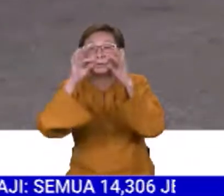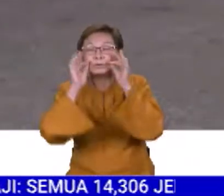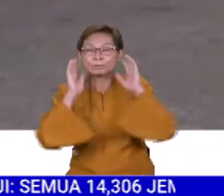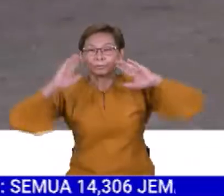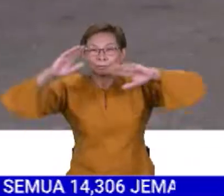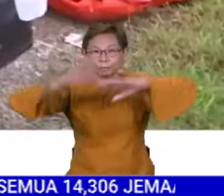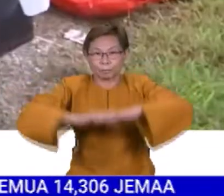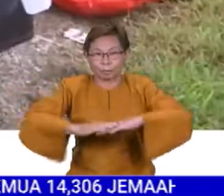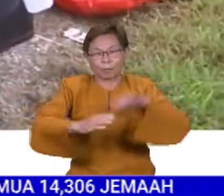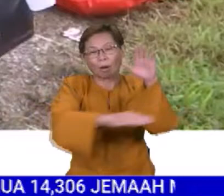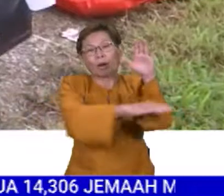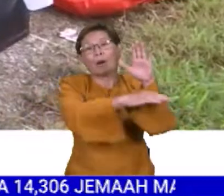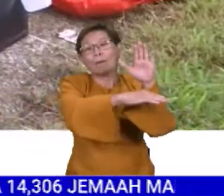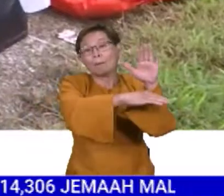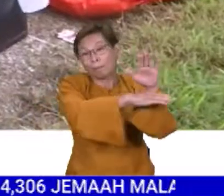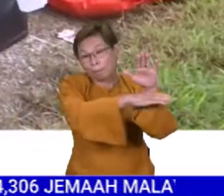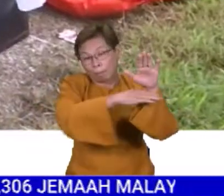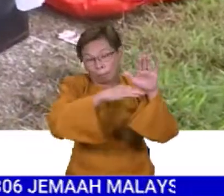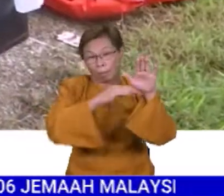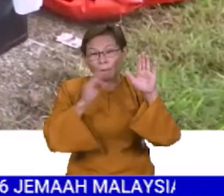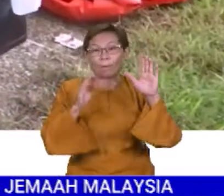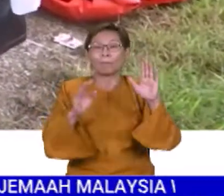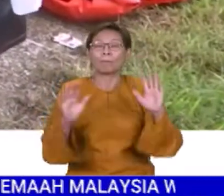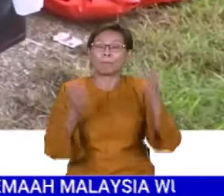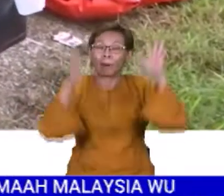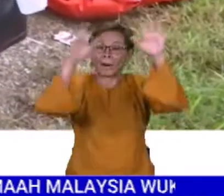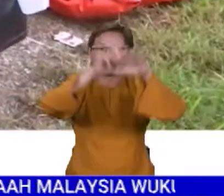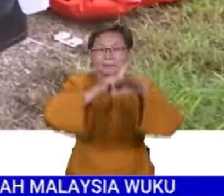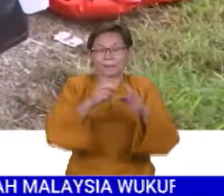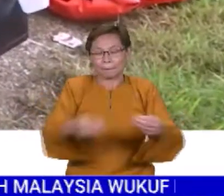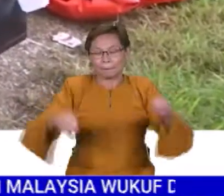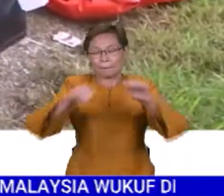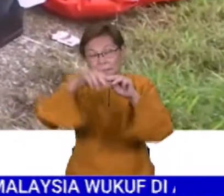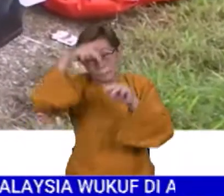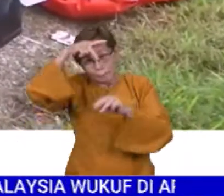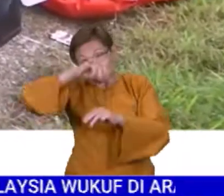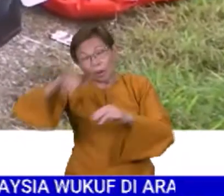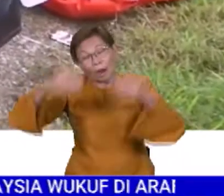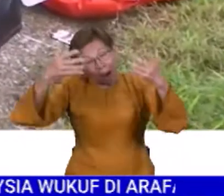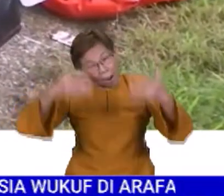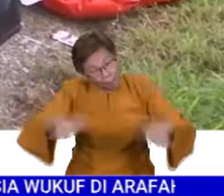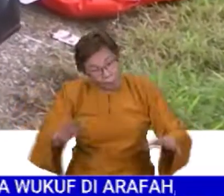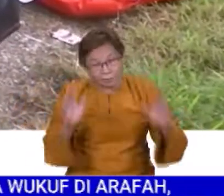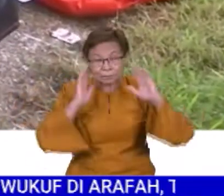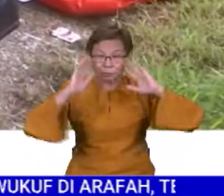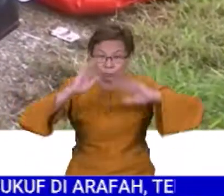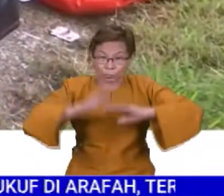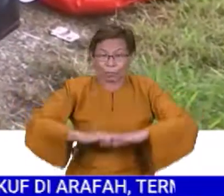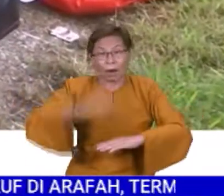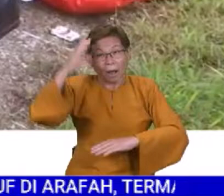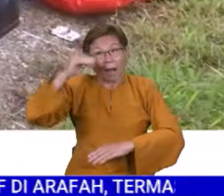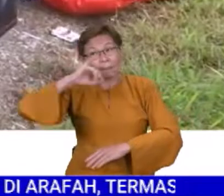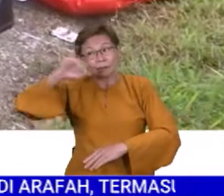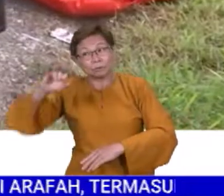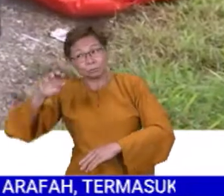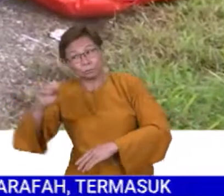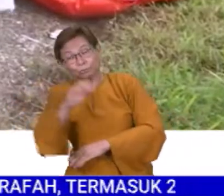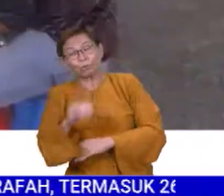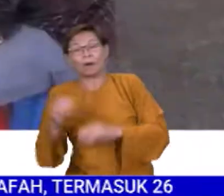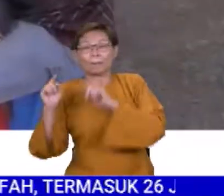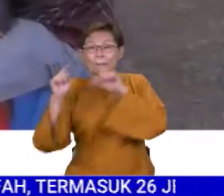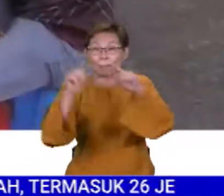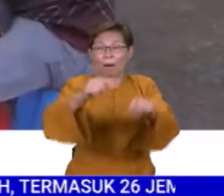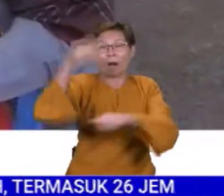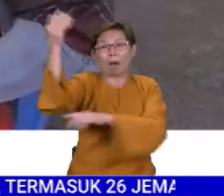menunaikan solat sunat aidiladha di masjid Jamik Putrajaya sejurus lepas solat Datuk patinggi Tan Sri Abang Johari turut